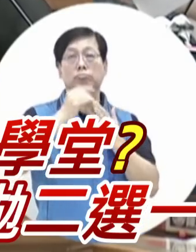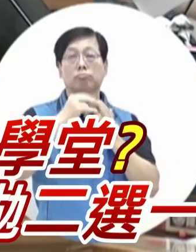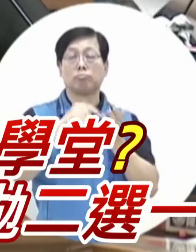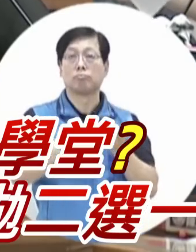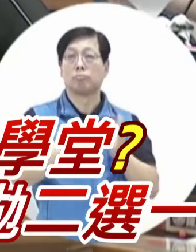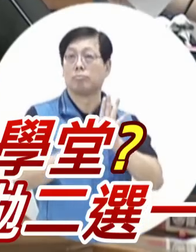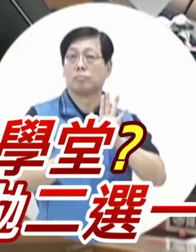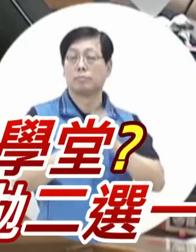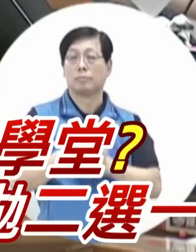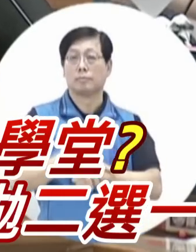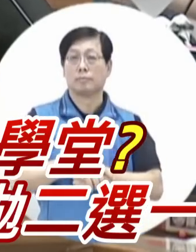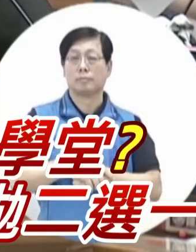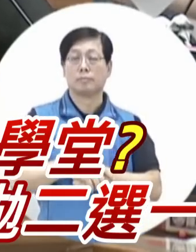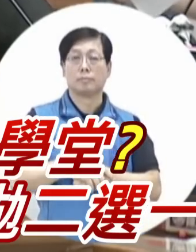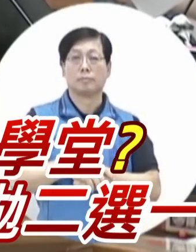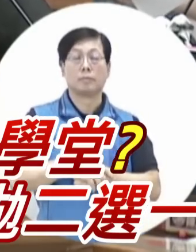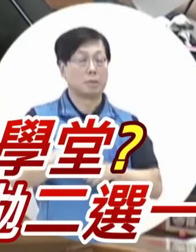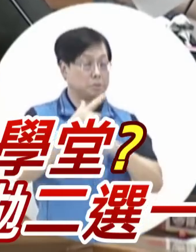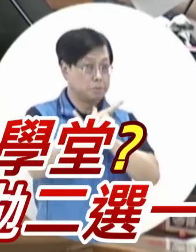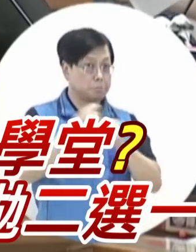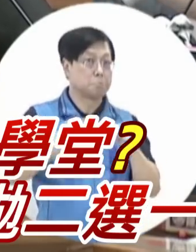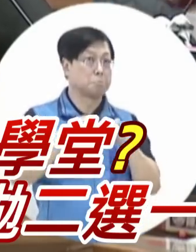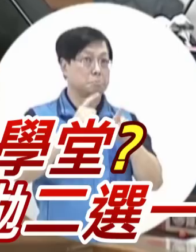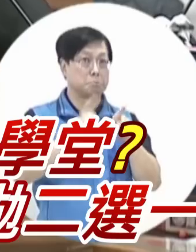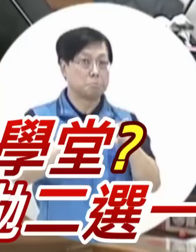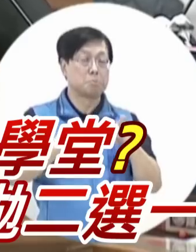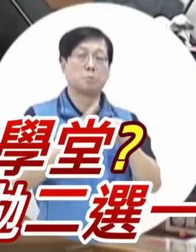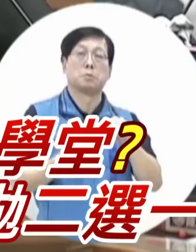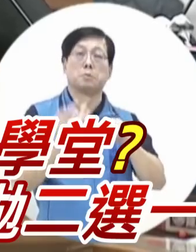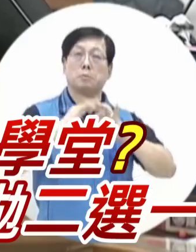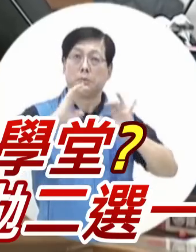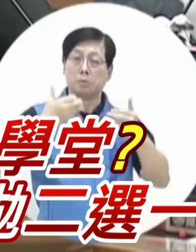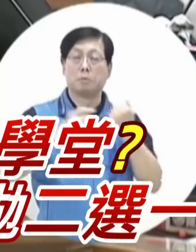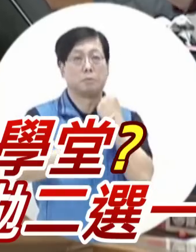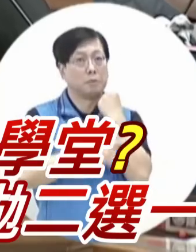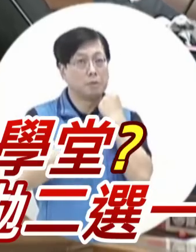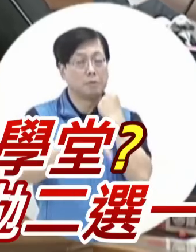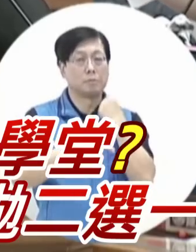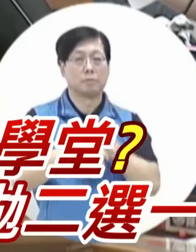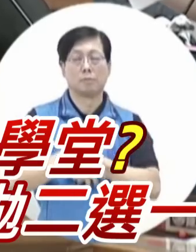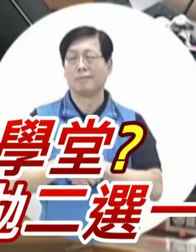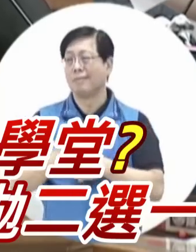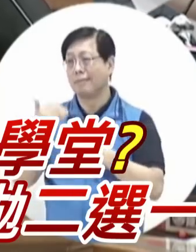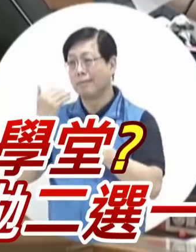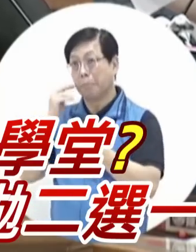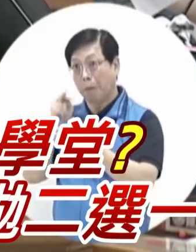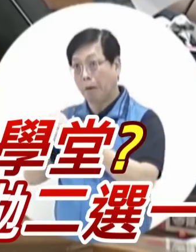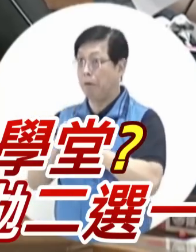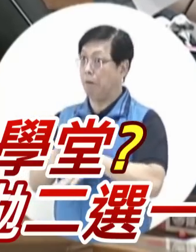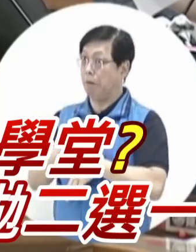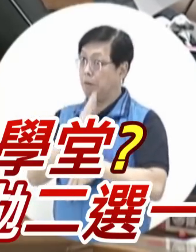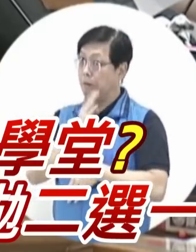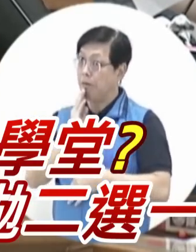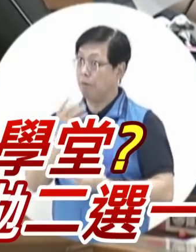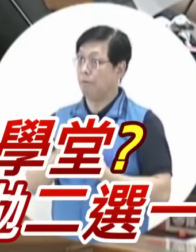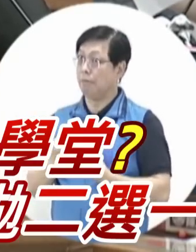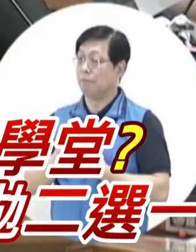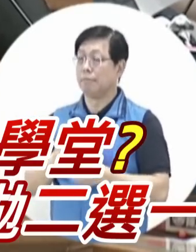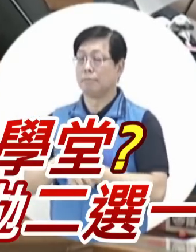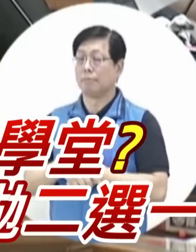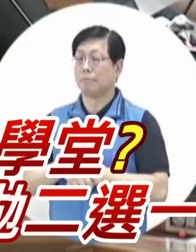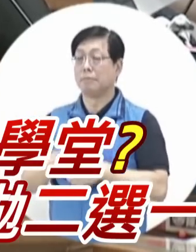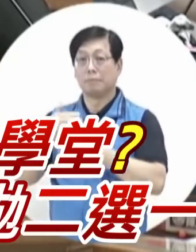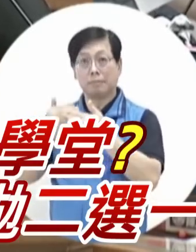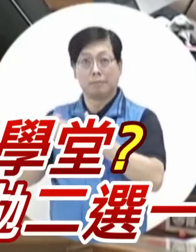么？ 申论题 是什么？ 一切按照中华民国的法治来做。 所以你不知道谁会把他们视为间谍，对不对？哈，中国国那、这个人大